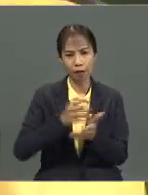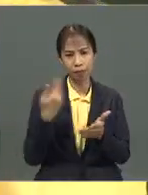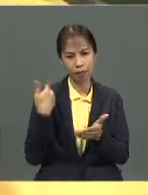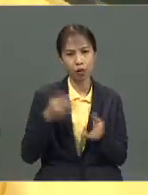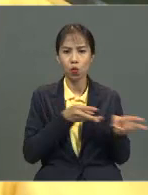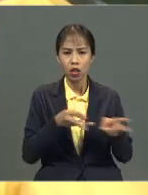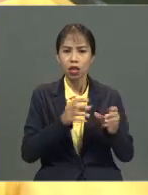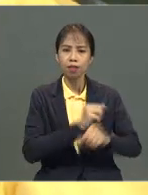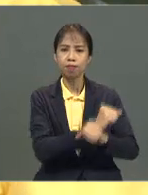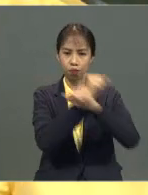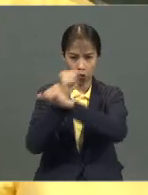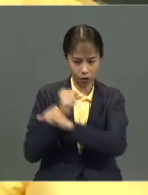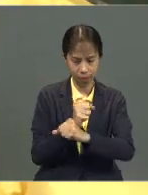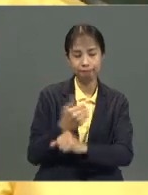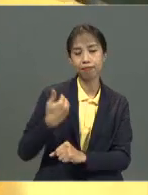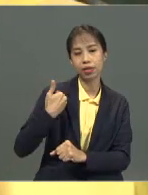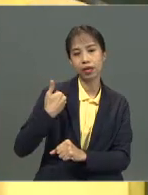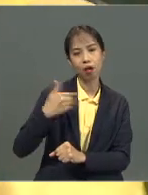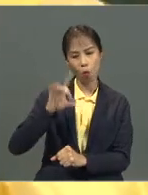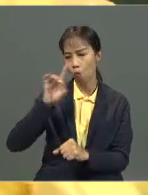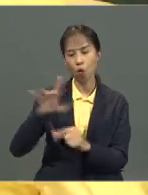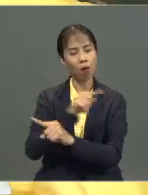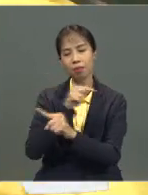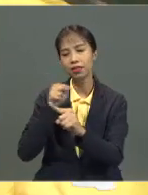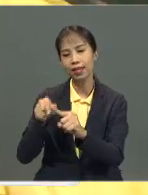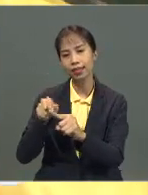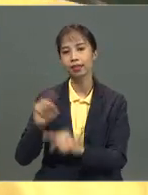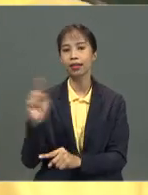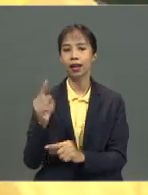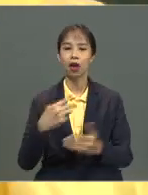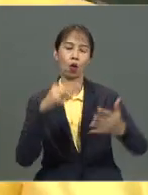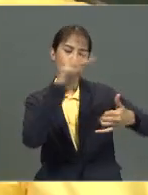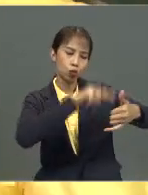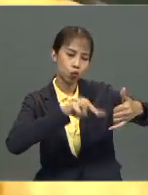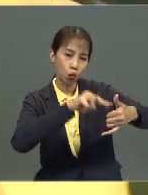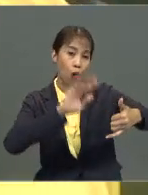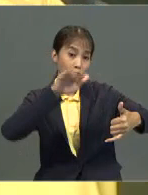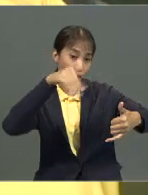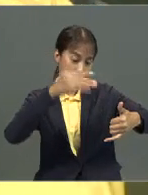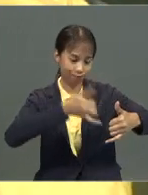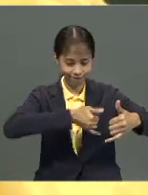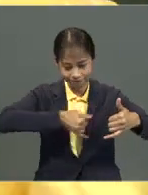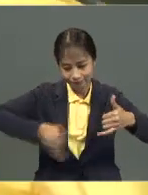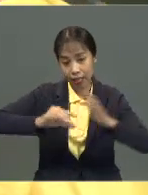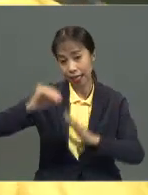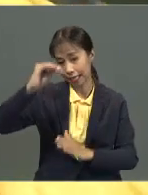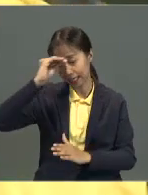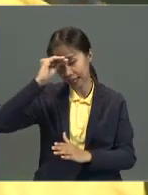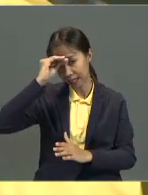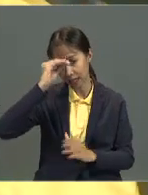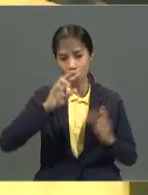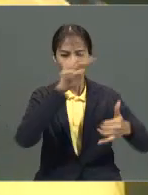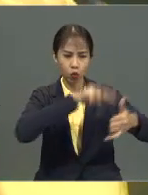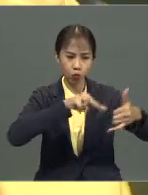ป้องกันเนี่ย เรียกว่า 100% ทีเดียวนะคะไม่ว่าจะเป็นการคัดกรองนักเรียนเนี่ยก่อนเข้ามาโรงเรียนคัดกรองบุคลากร